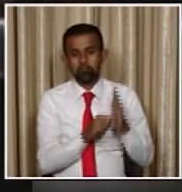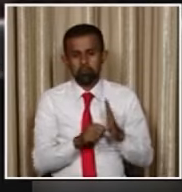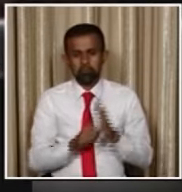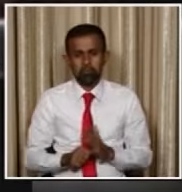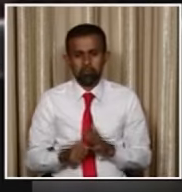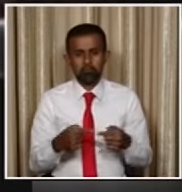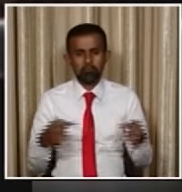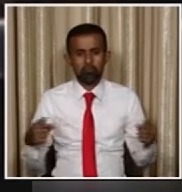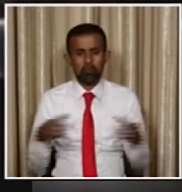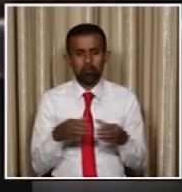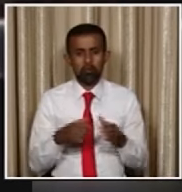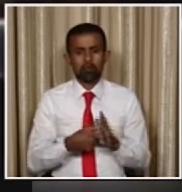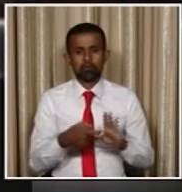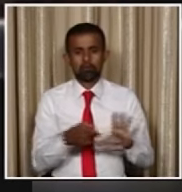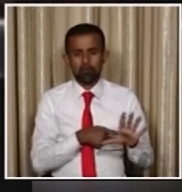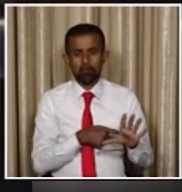මේ විපක්ෂය උත්සාහ